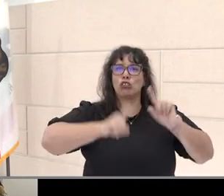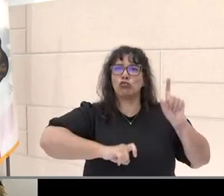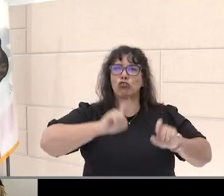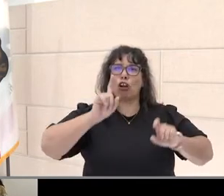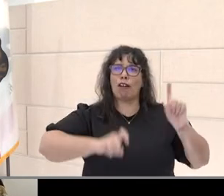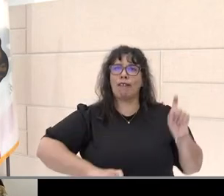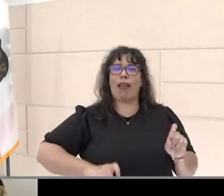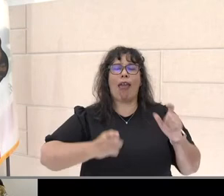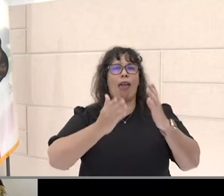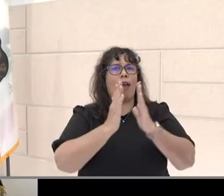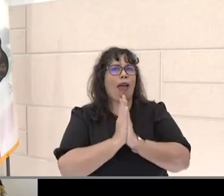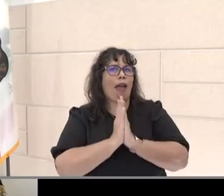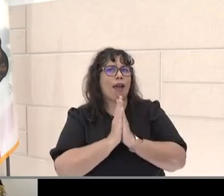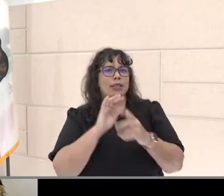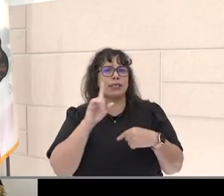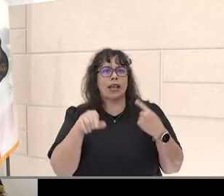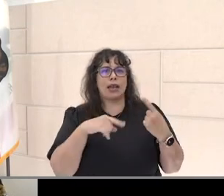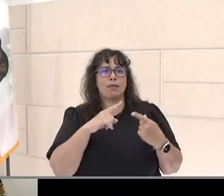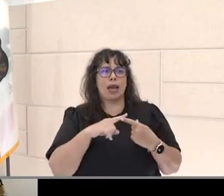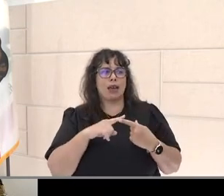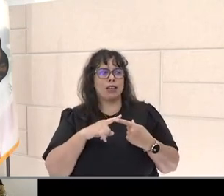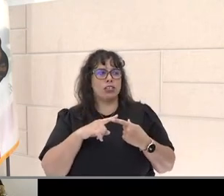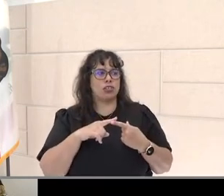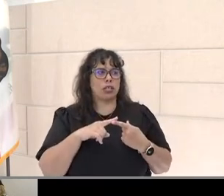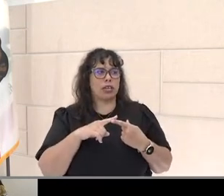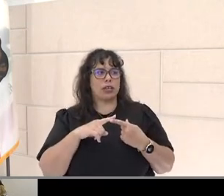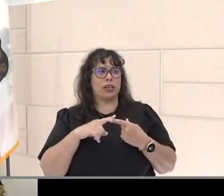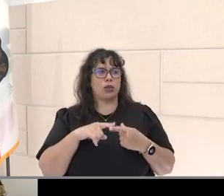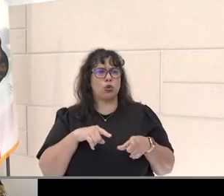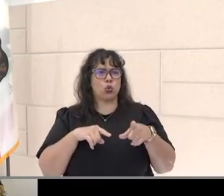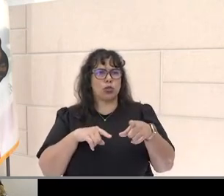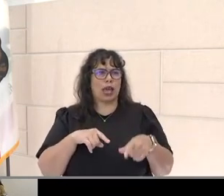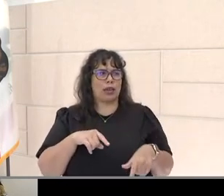ត្រូវតែធ្វើការស្ទង់វាស់ដើម្បីចង់ដឹងថា